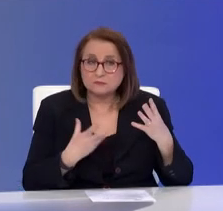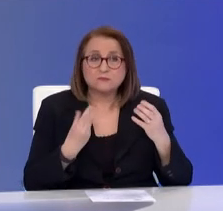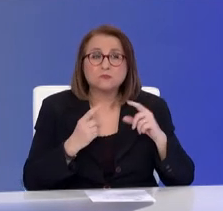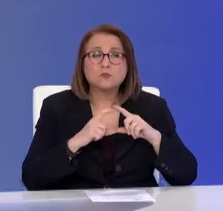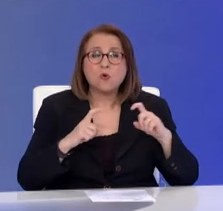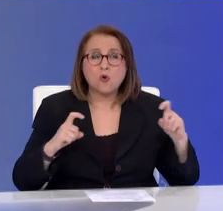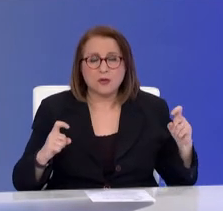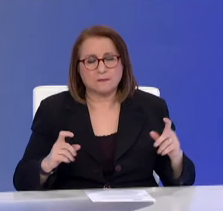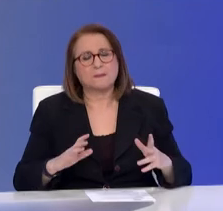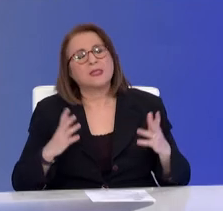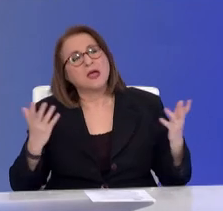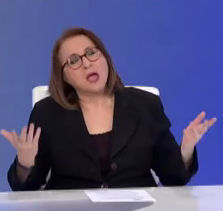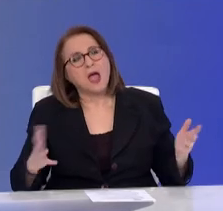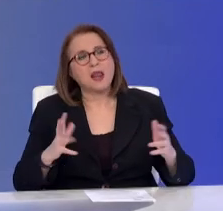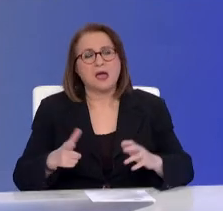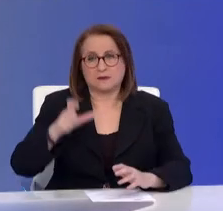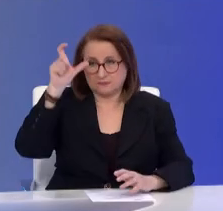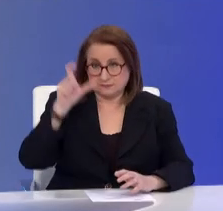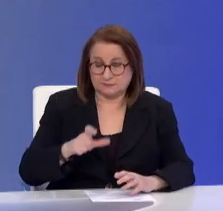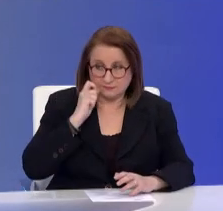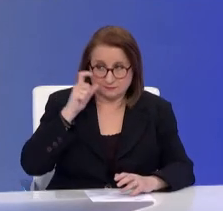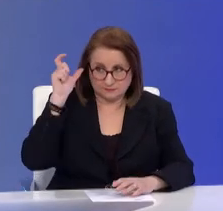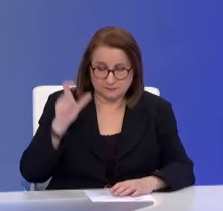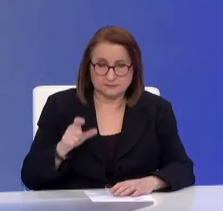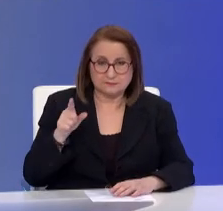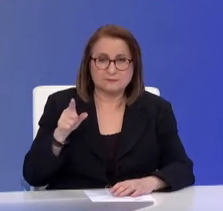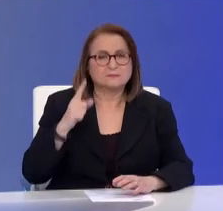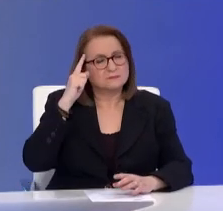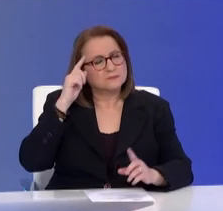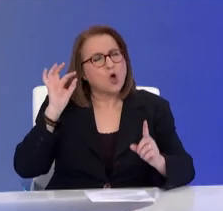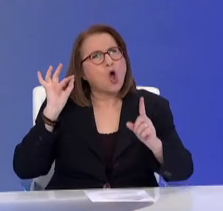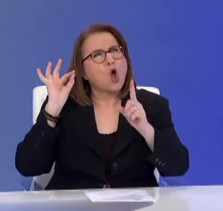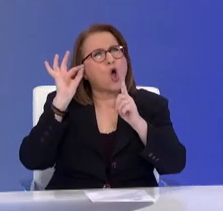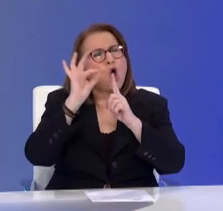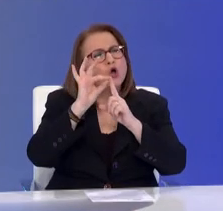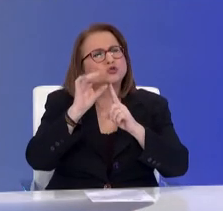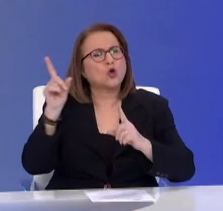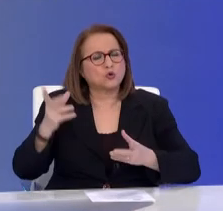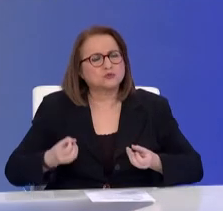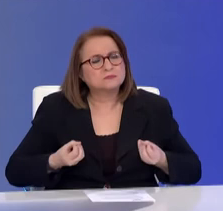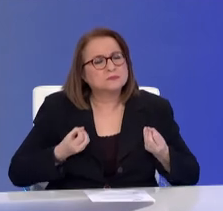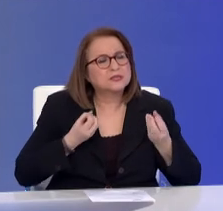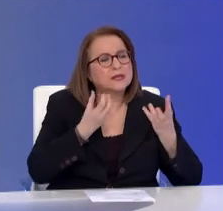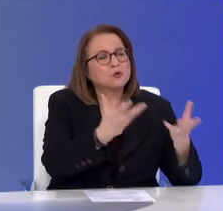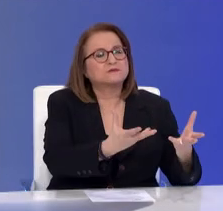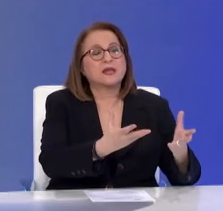υλικό για την ανέγερση του νέου ελληνικού